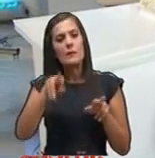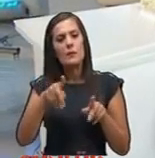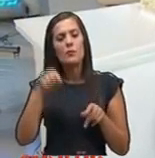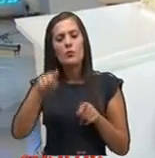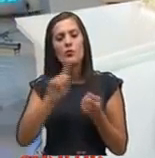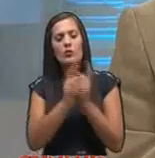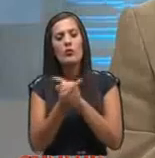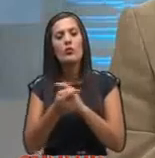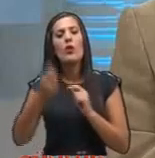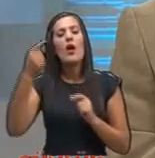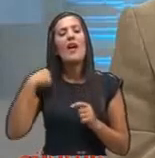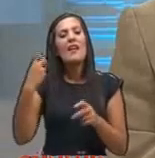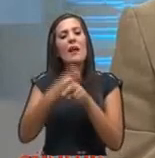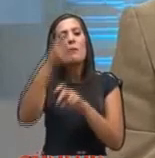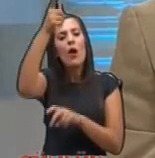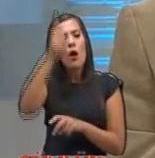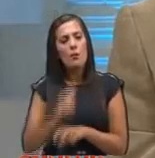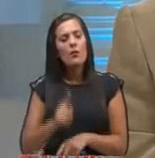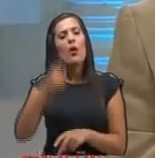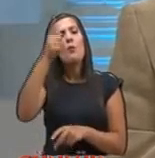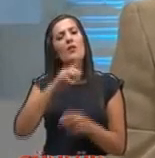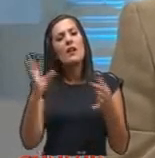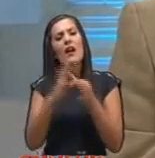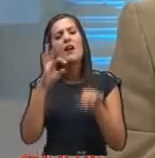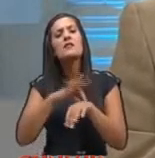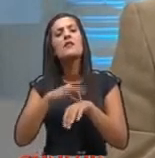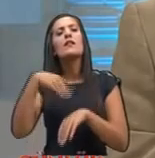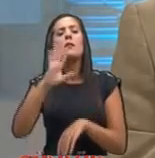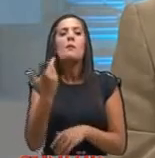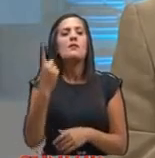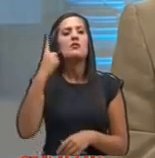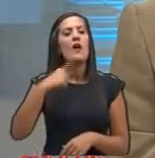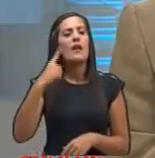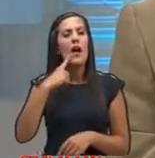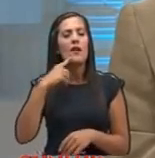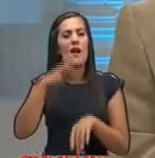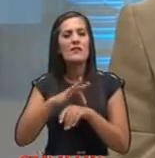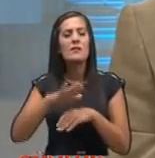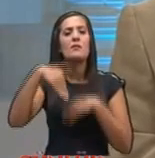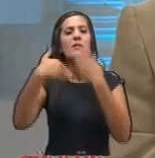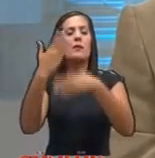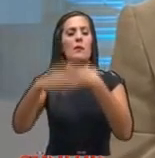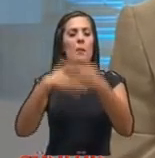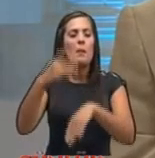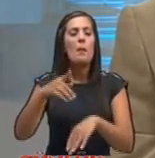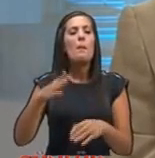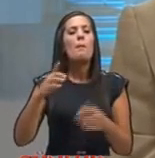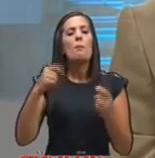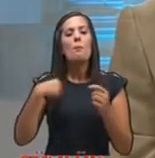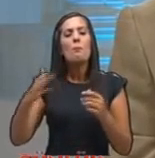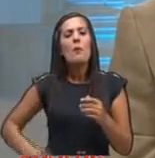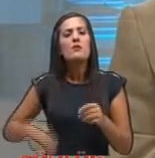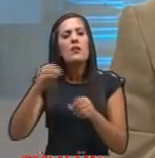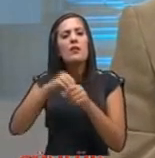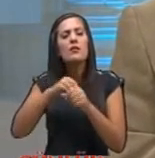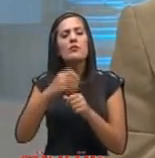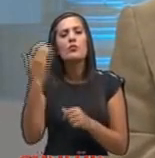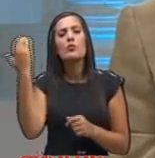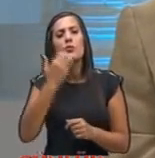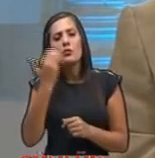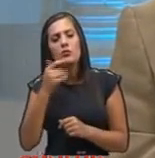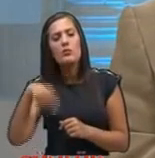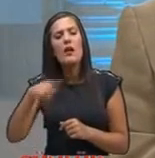yani omurga ve omurga ile ilgili hastalıklara değil ama mesela şeker hastalığının ileri evrelerinde bacaklarda uyuşma, keçene karışabilir.